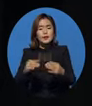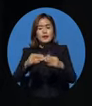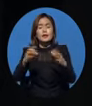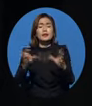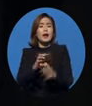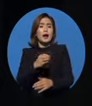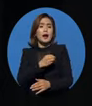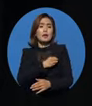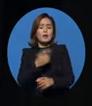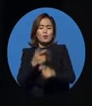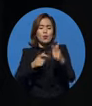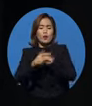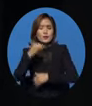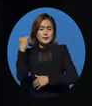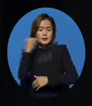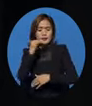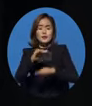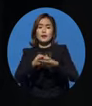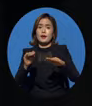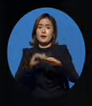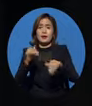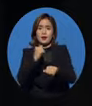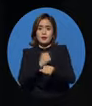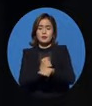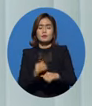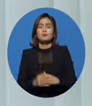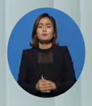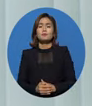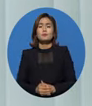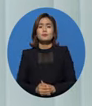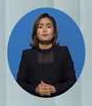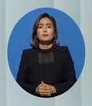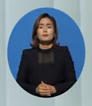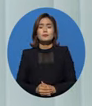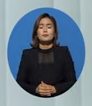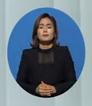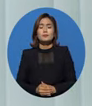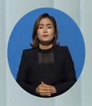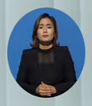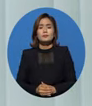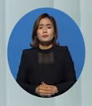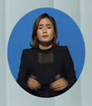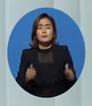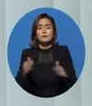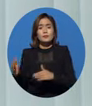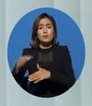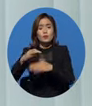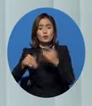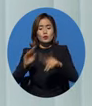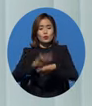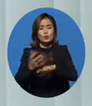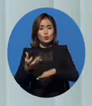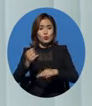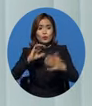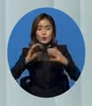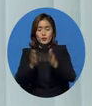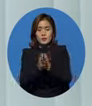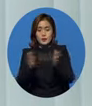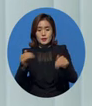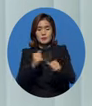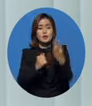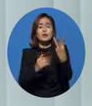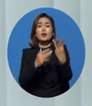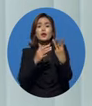누구 보다 엄격하게 처리에 나가겠다 국민의 눈높이에 맞춰 했다 여기까지 듣도록 하겠습니다 이번 순서는 주도권 토론 입니다 새